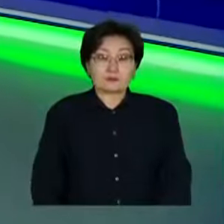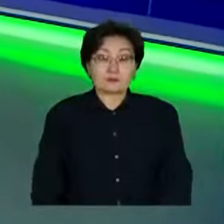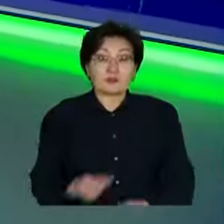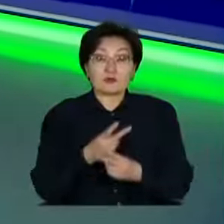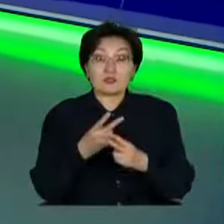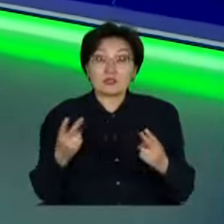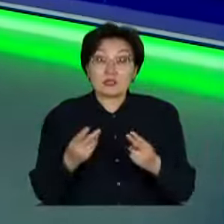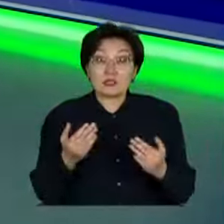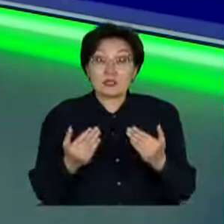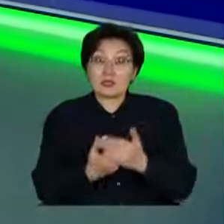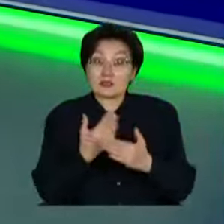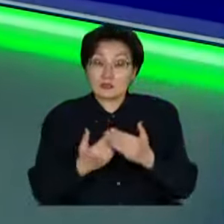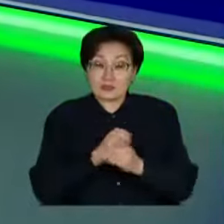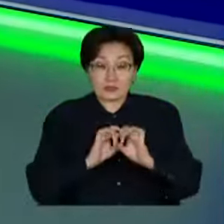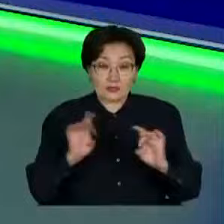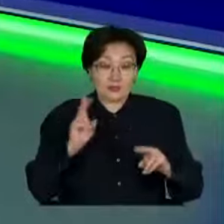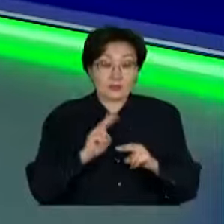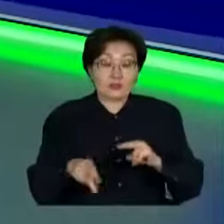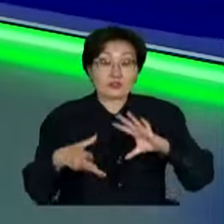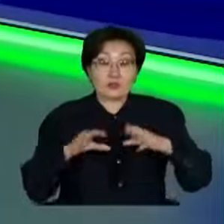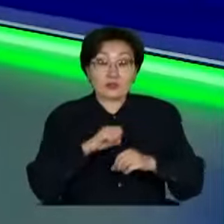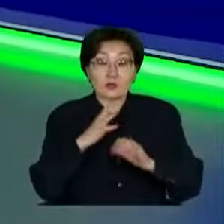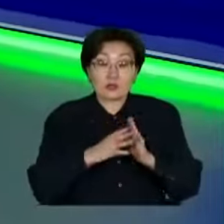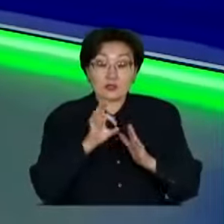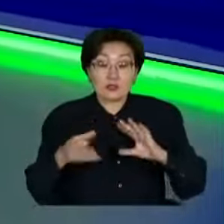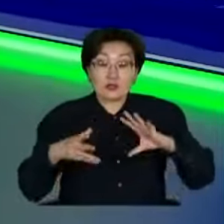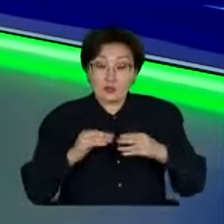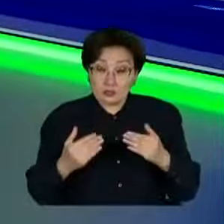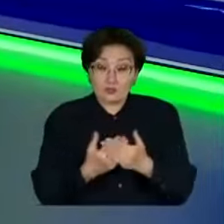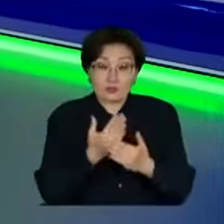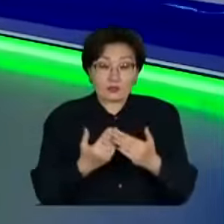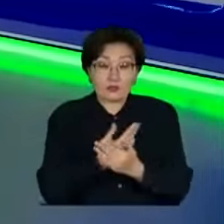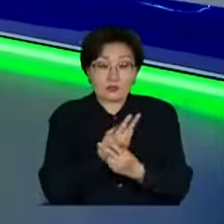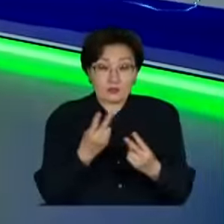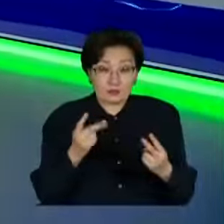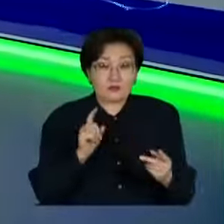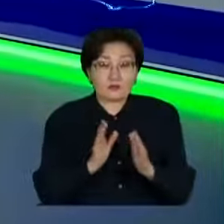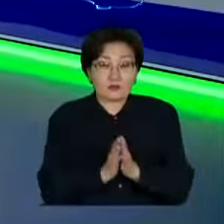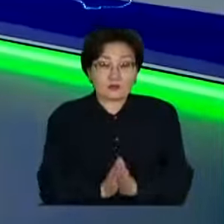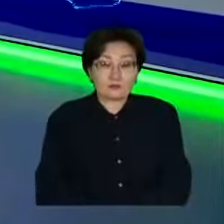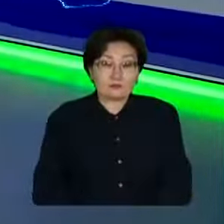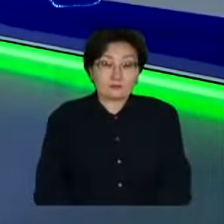Құрметті көрермен, әзірге айтарымыз осы. Кешкі сағат 19:00-де қорытынды жаңалықтарда жүздескенше.